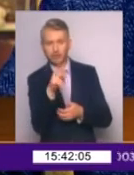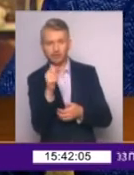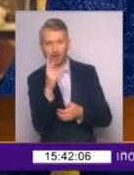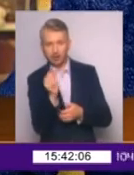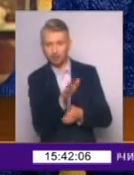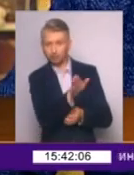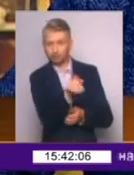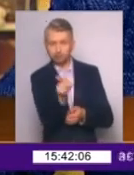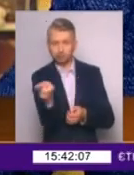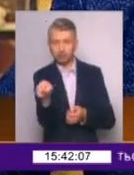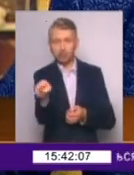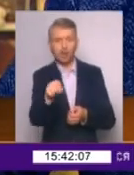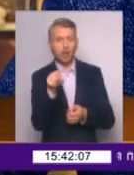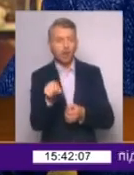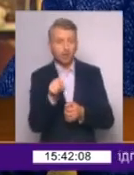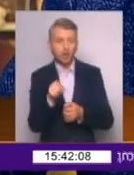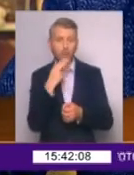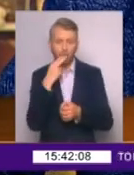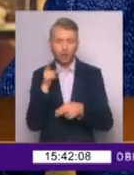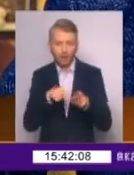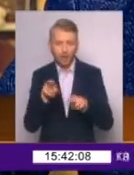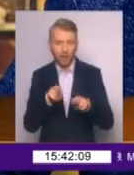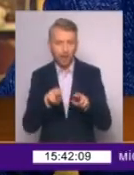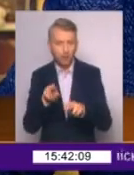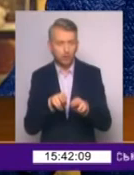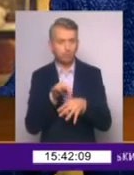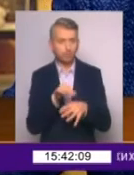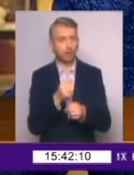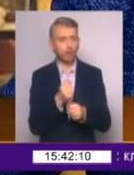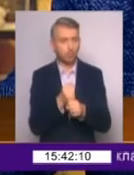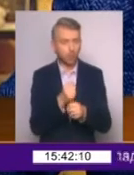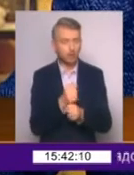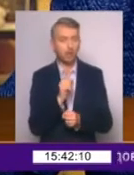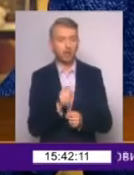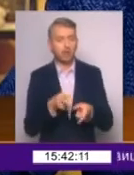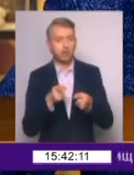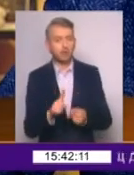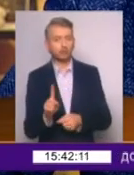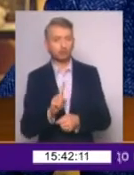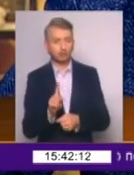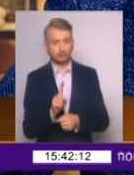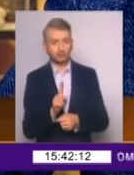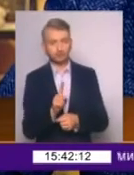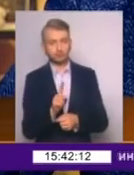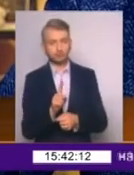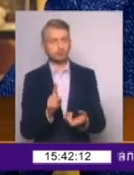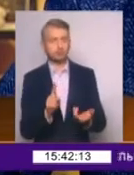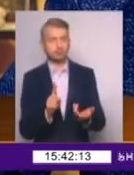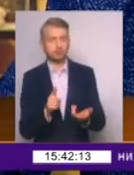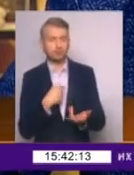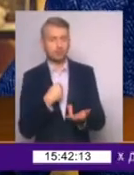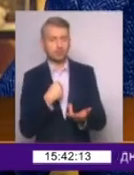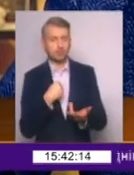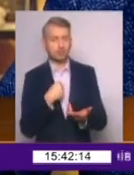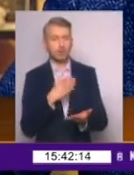туди, там уже, там його латають, проводять роботи. Але дійсно, що я маю,